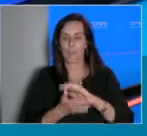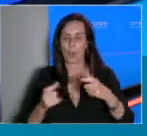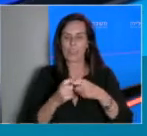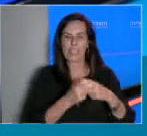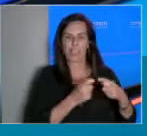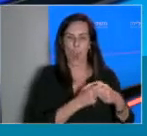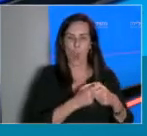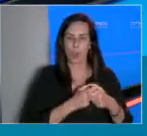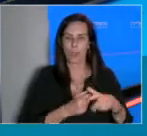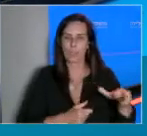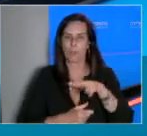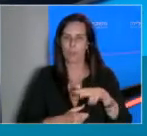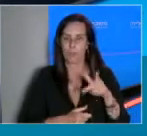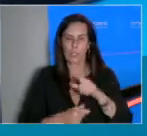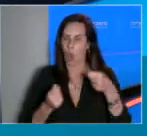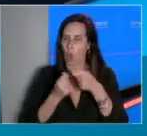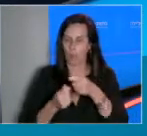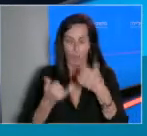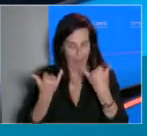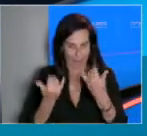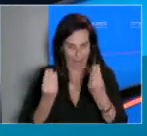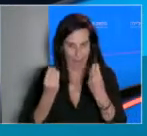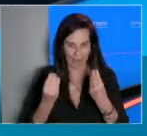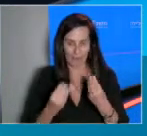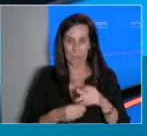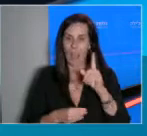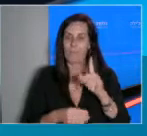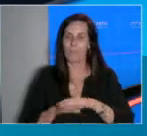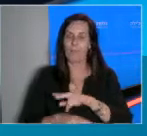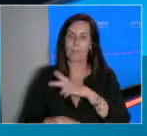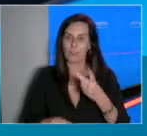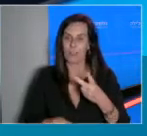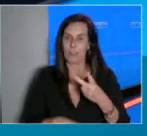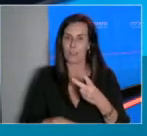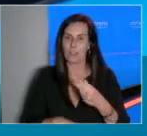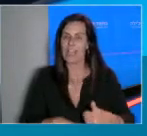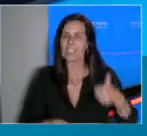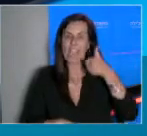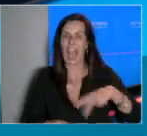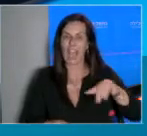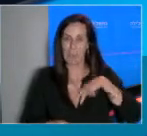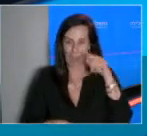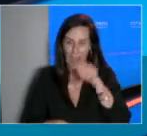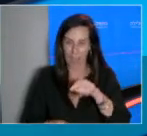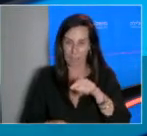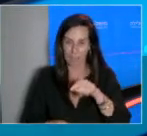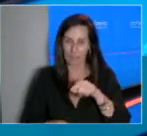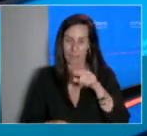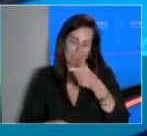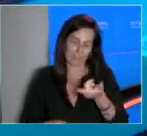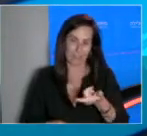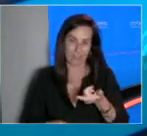סקטור, בסקטור הציבורי, זה לא רלוונטי, חכי רגע. אבל מצד שני, השר הממונה עליכן,